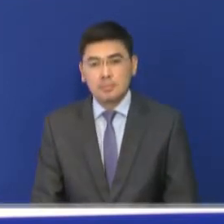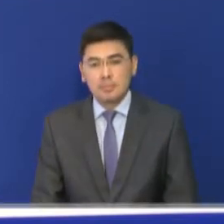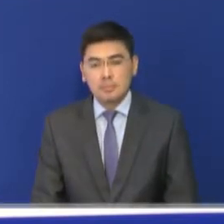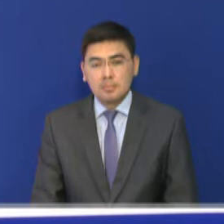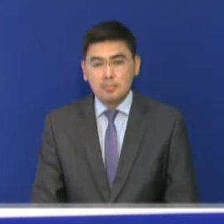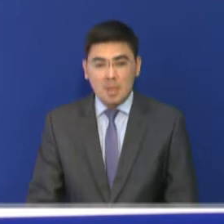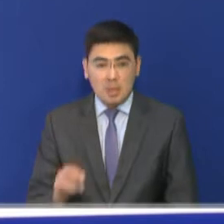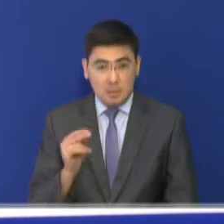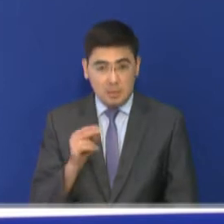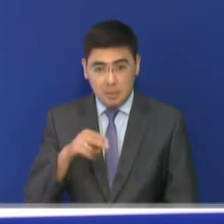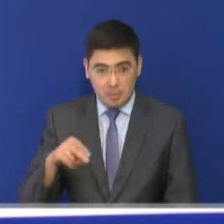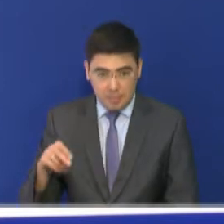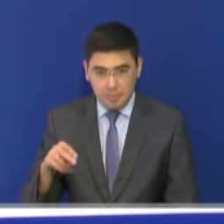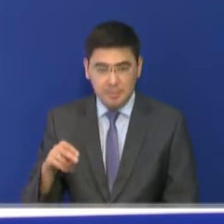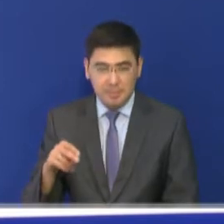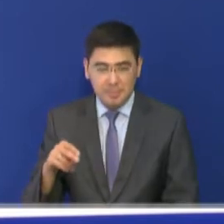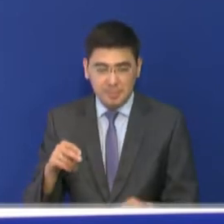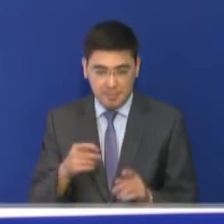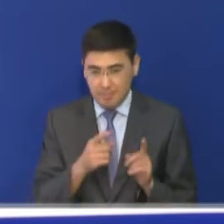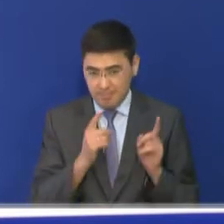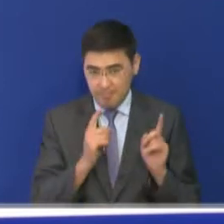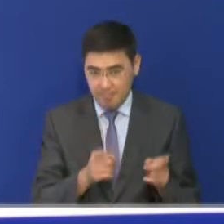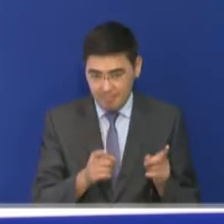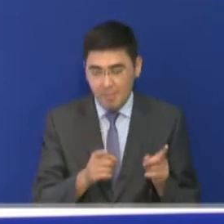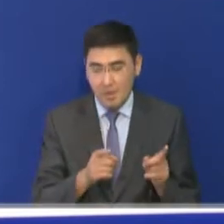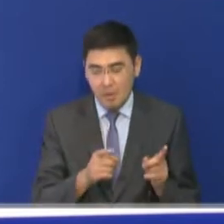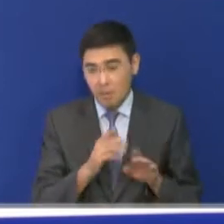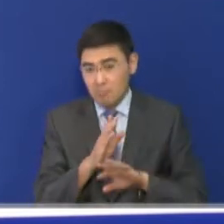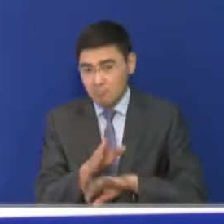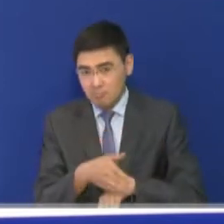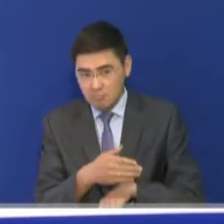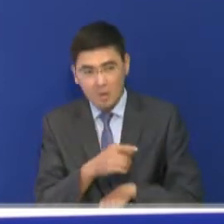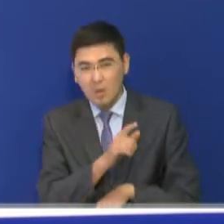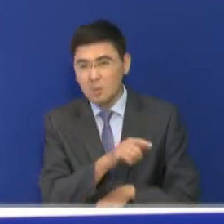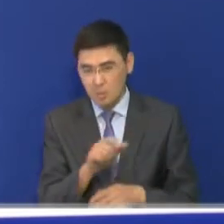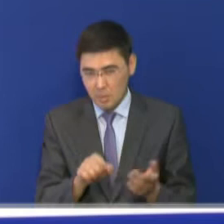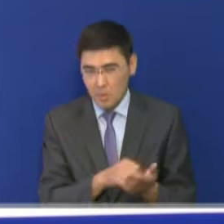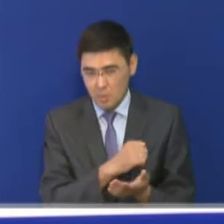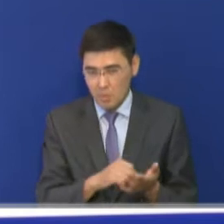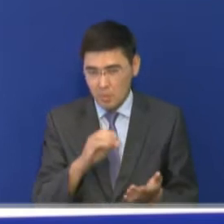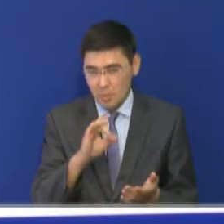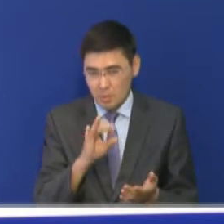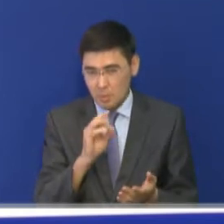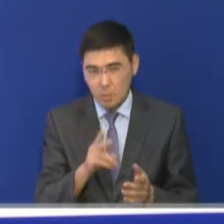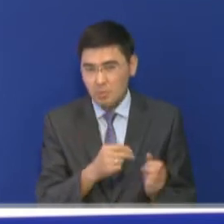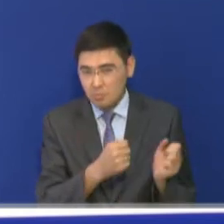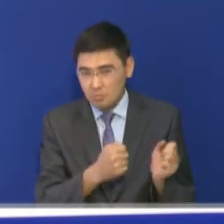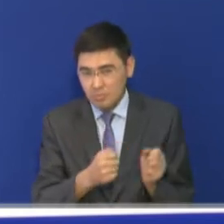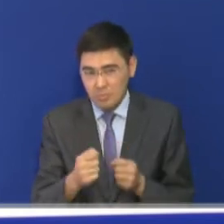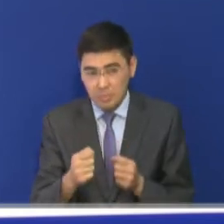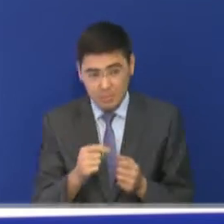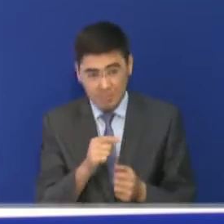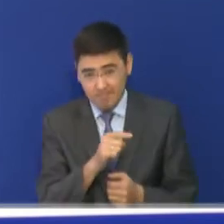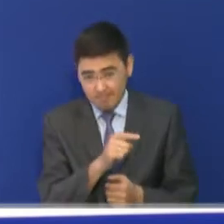Төтенше жағдай кезінде мерзім өтіп кеткен құжаттар 10-ші шілдеге дейін жарамды. Бұл туралы Ішкі істер министрлігінің баспасөз қызметі мәлімдеді. Мерзімі өтіп